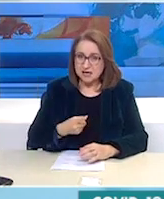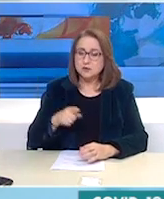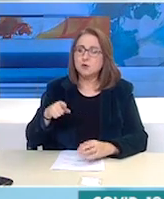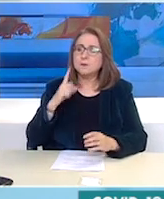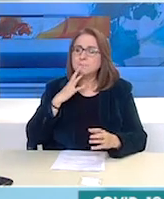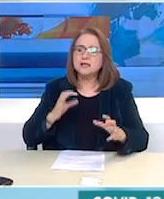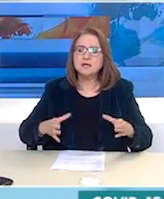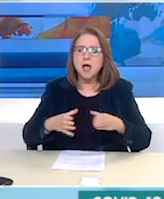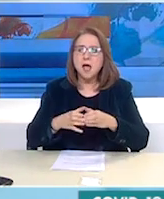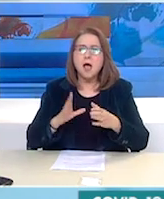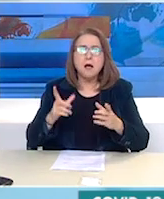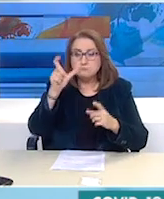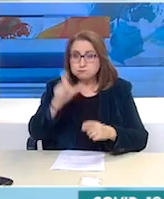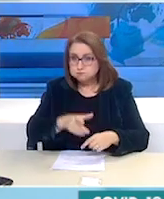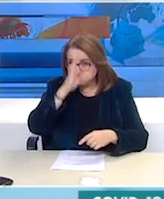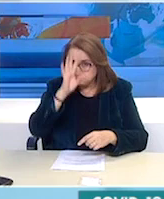κρούσμα.